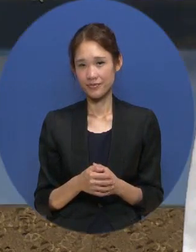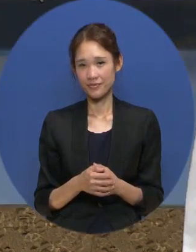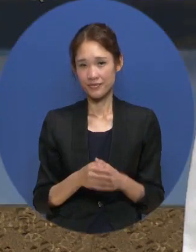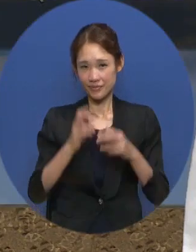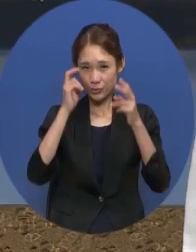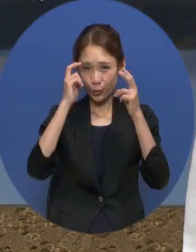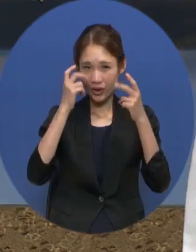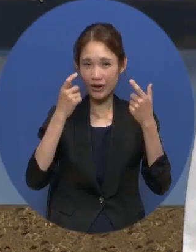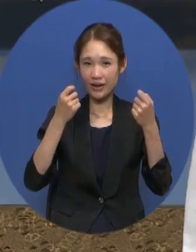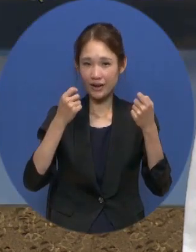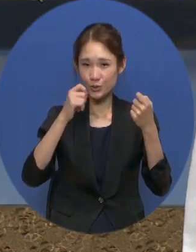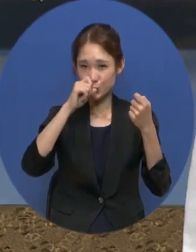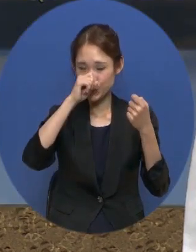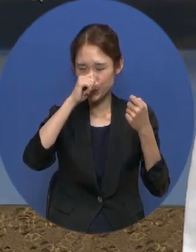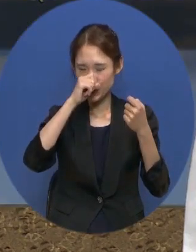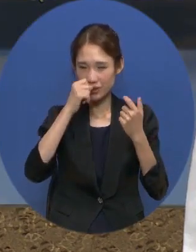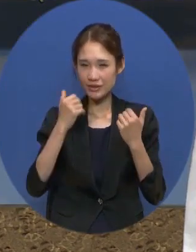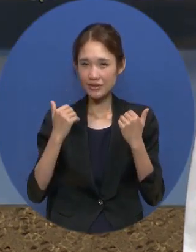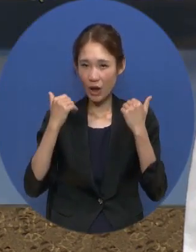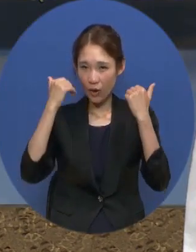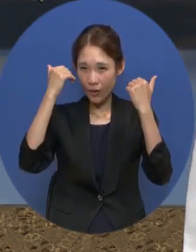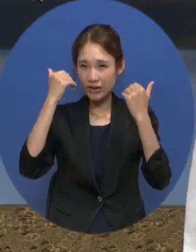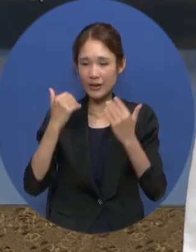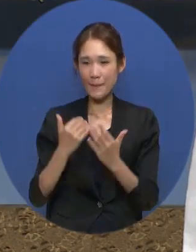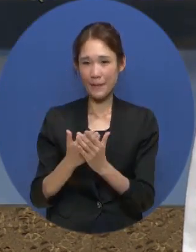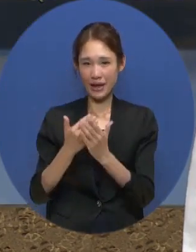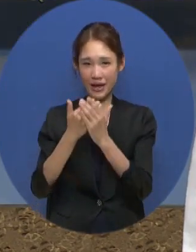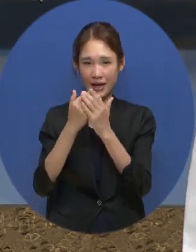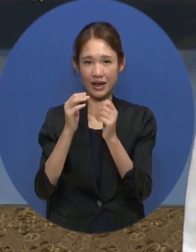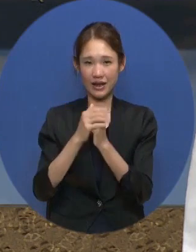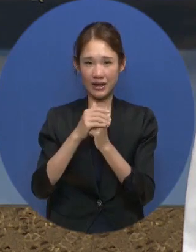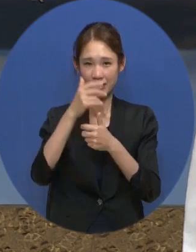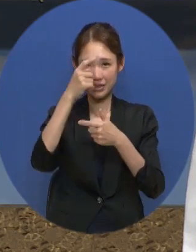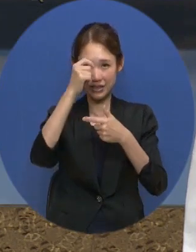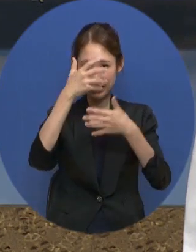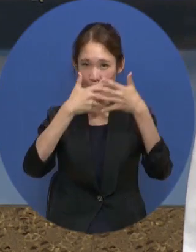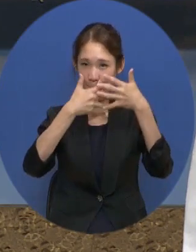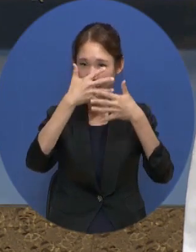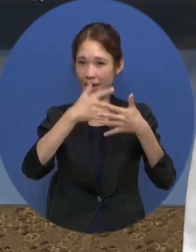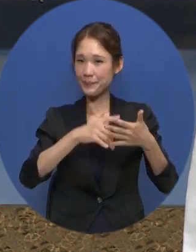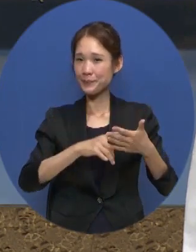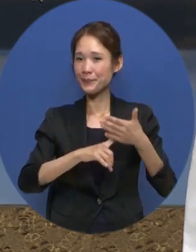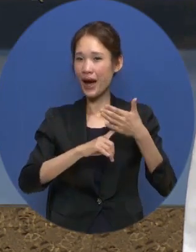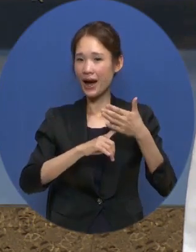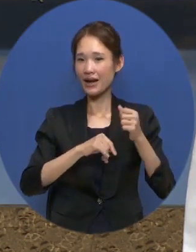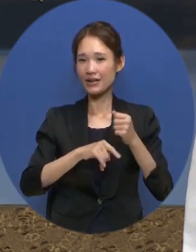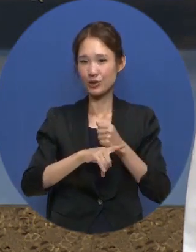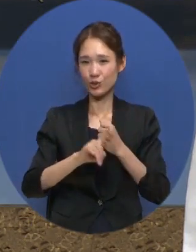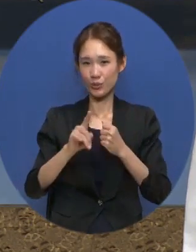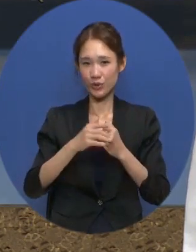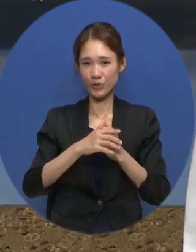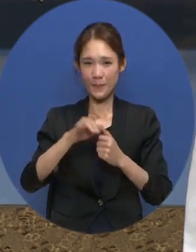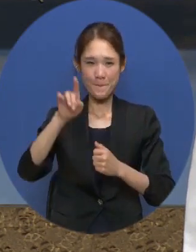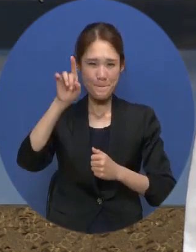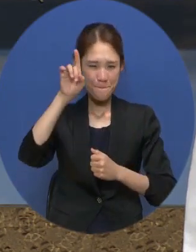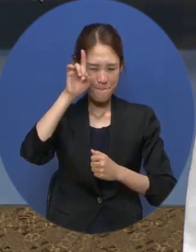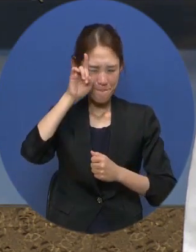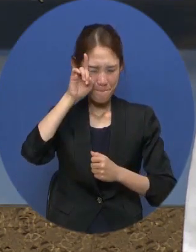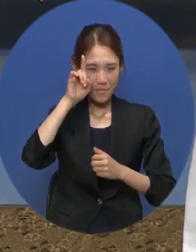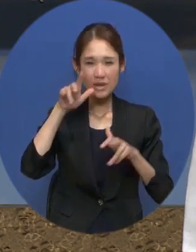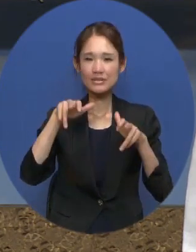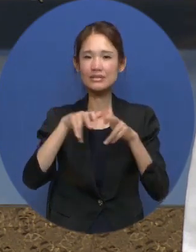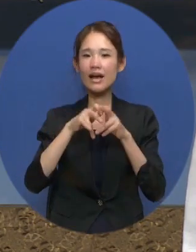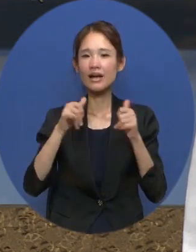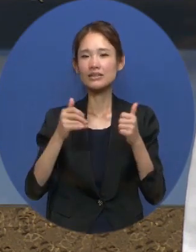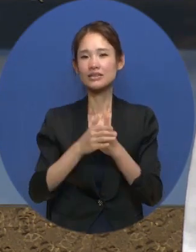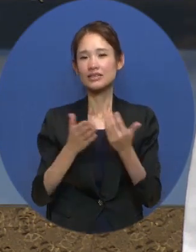회사가 이렇게 조금이라도 성장하고 이렇게 텔레비까지 나올 수 있었던 이유는 다 100%